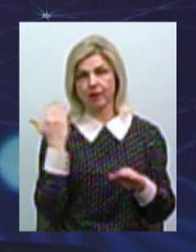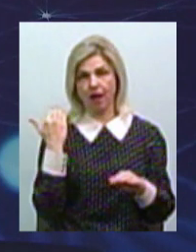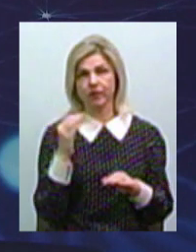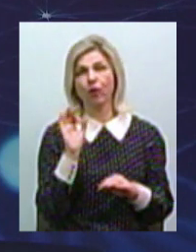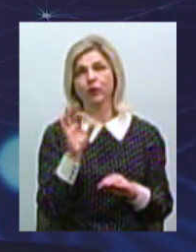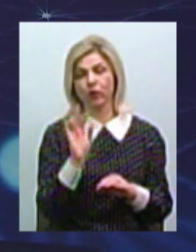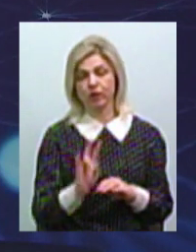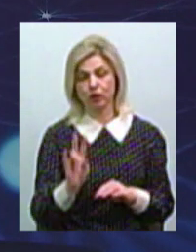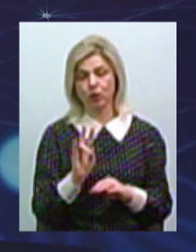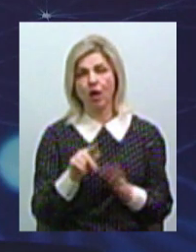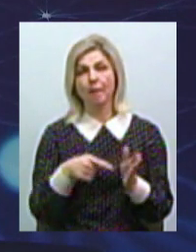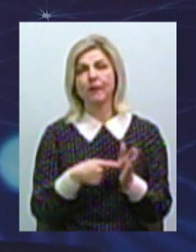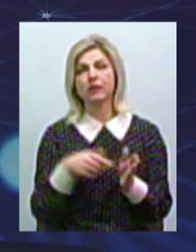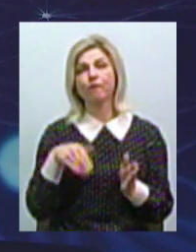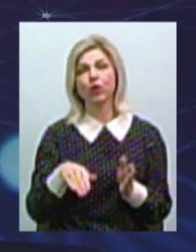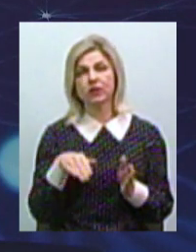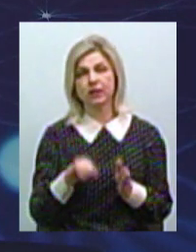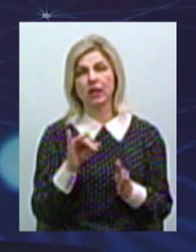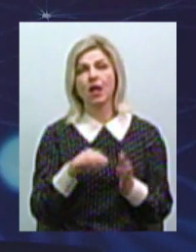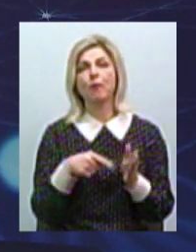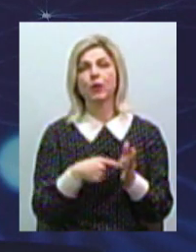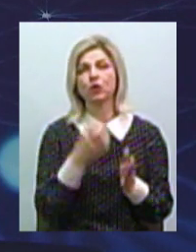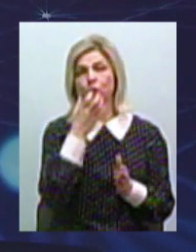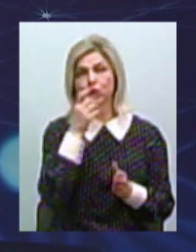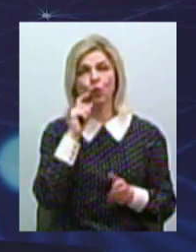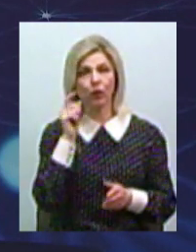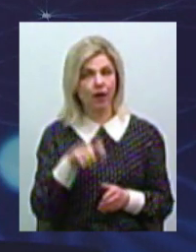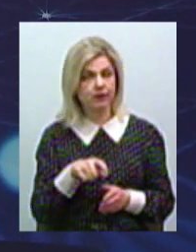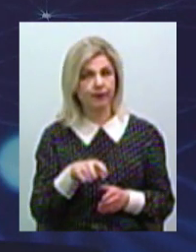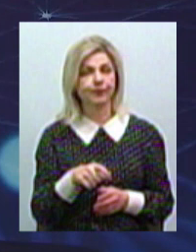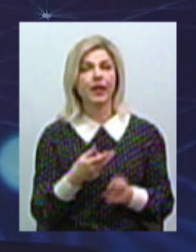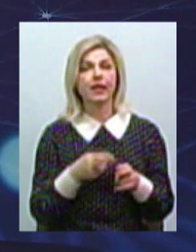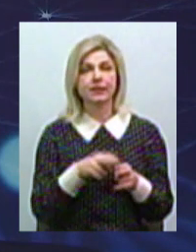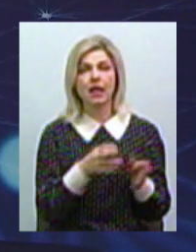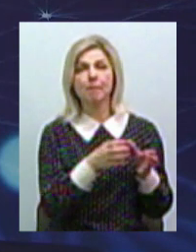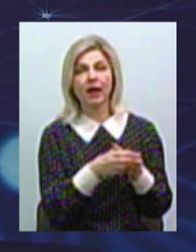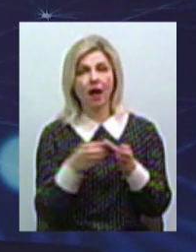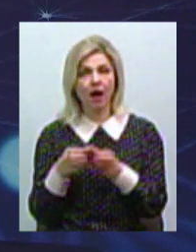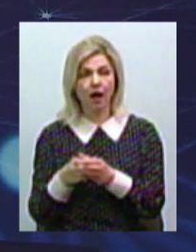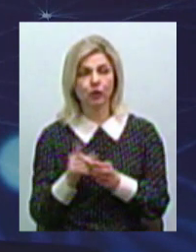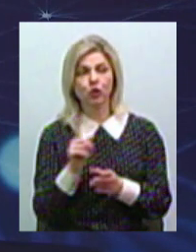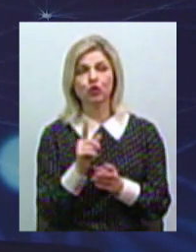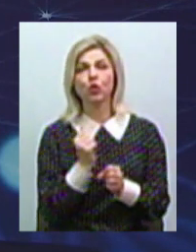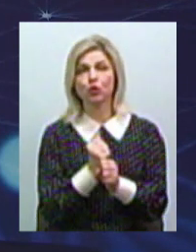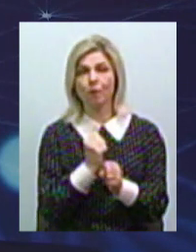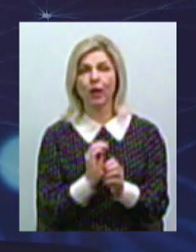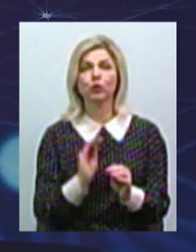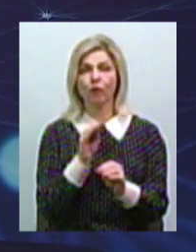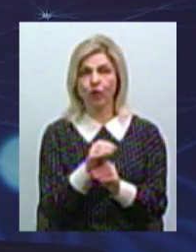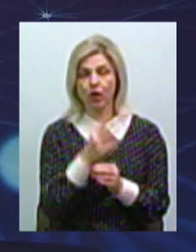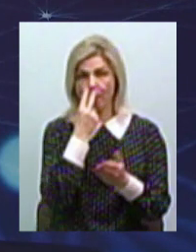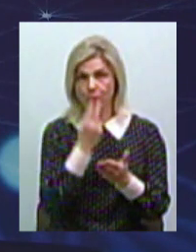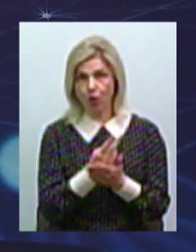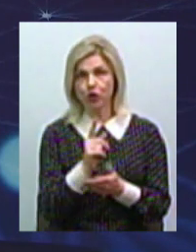в листопаді, в місті Вознесенську і в місті Южноукраїнську. Я хочу сказати, що ці 2 мобільні бригади, які відкрилися додатково, це показник того, що